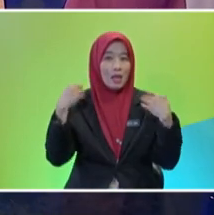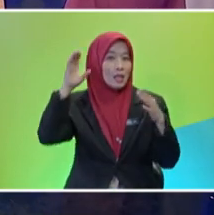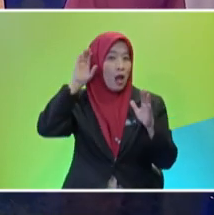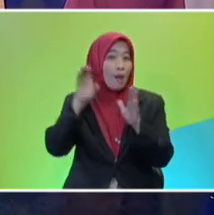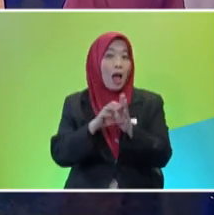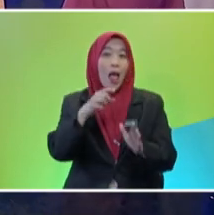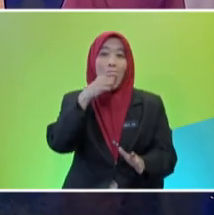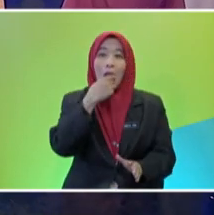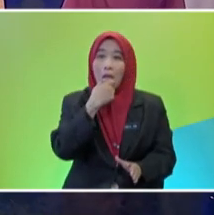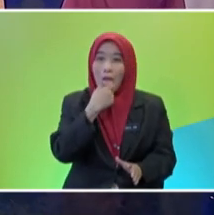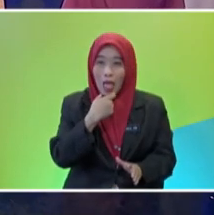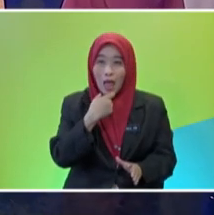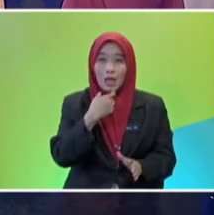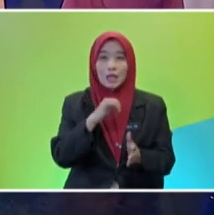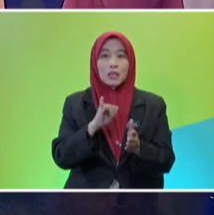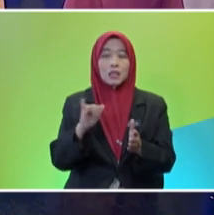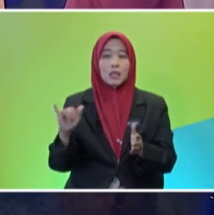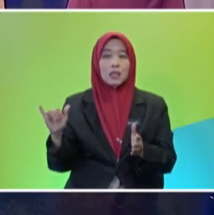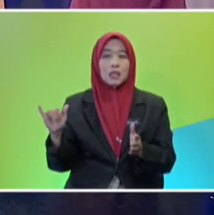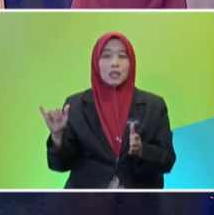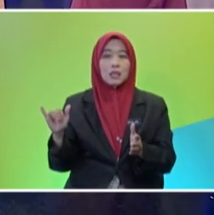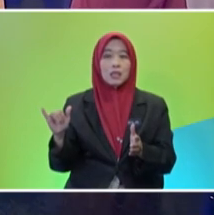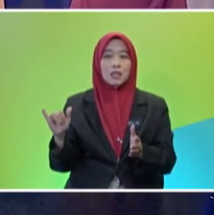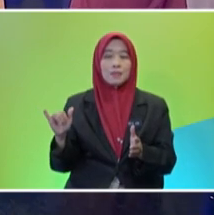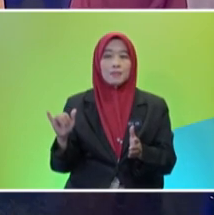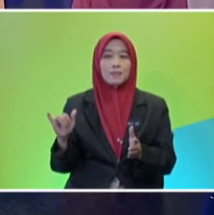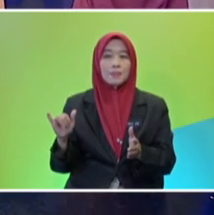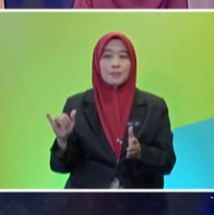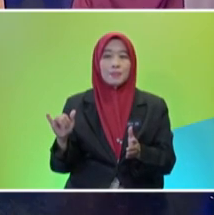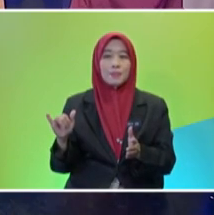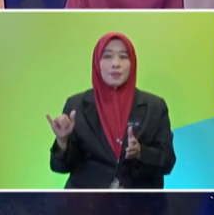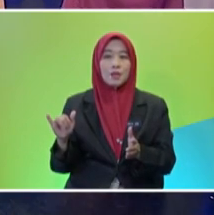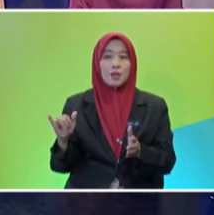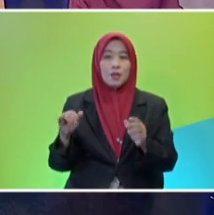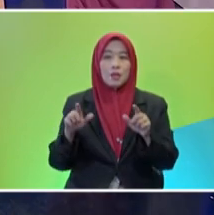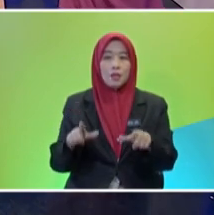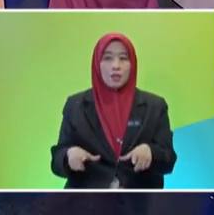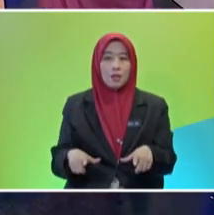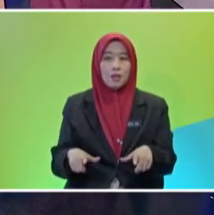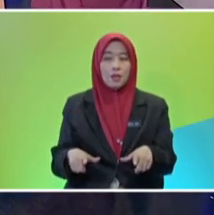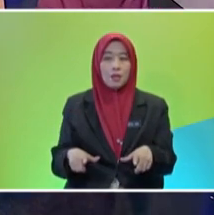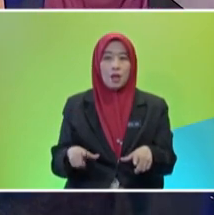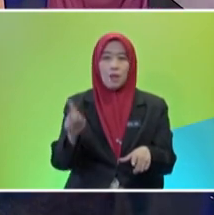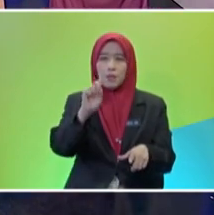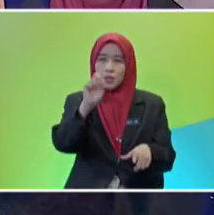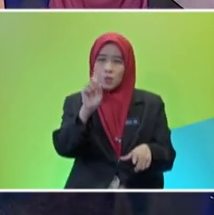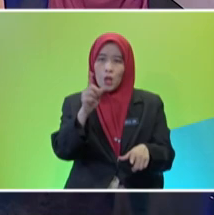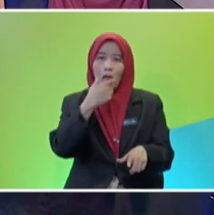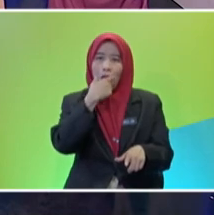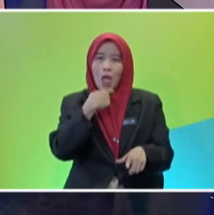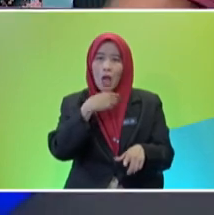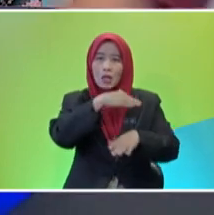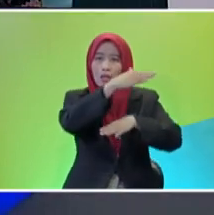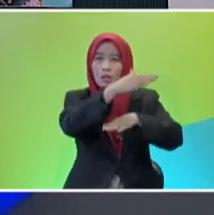Okey. Jadi kita ambil dulu gamnya. Ya, pandai. Saya ke sini. Ya, letakkan Irfan. Okey. Yang mana satu lidah Irfan, yang atas ke yang